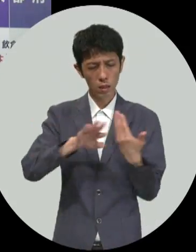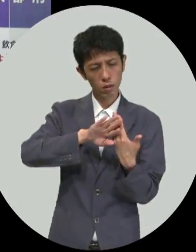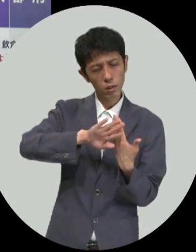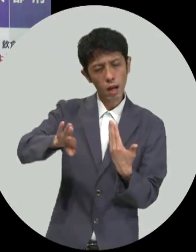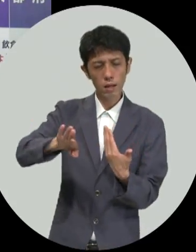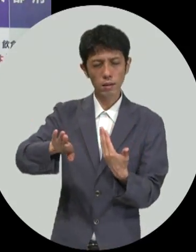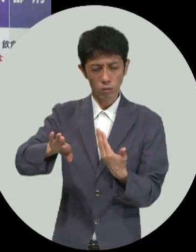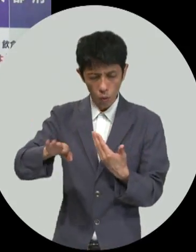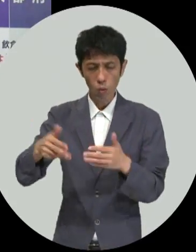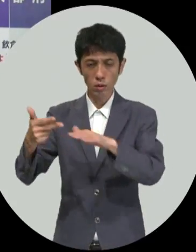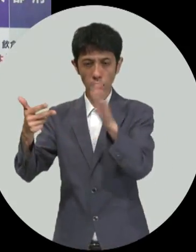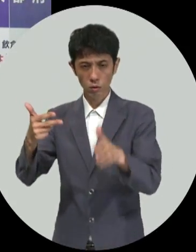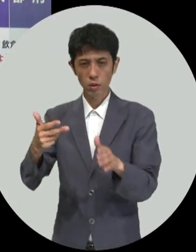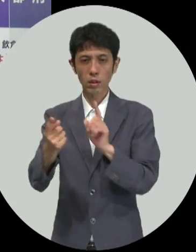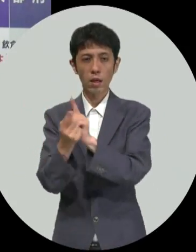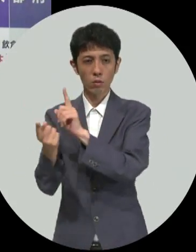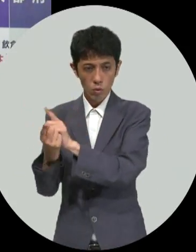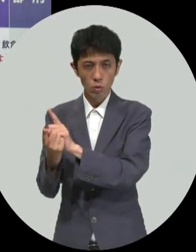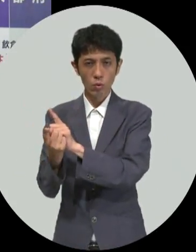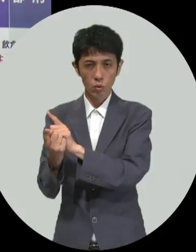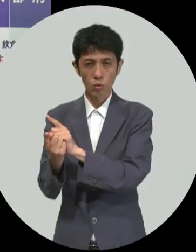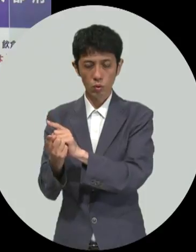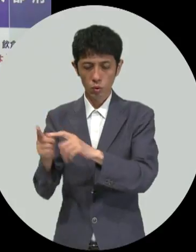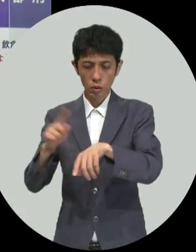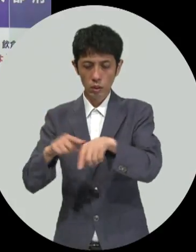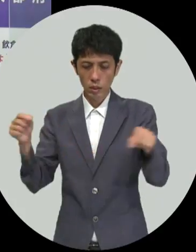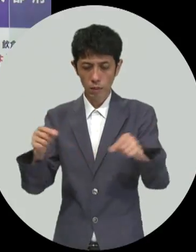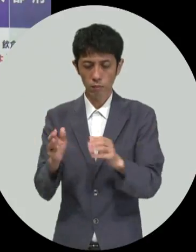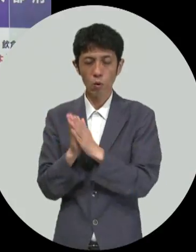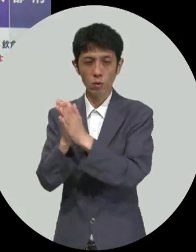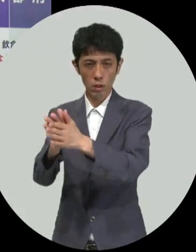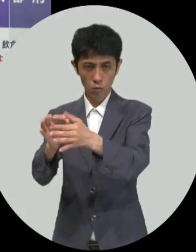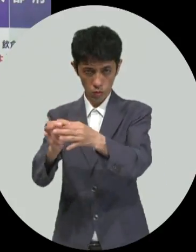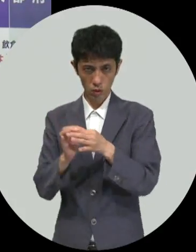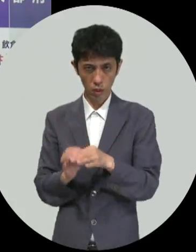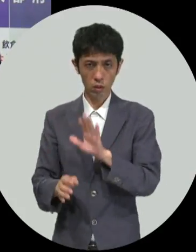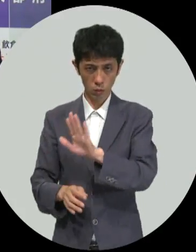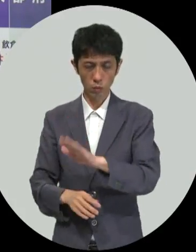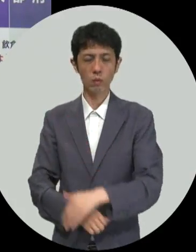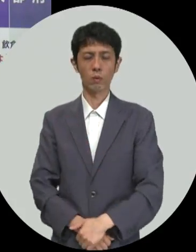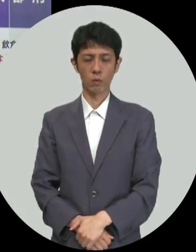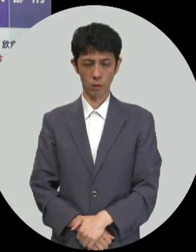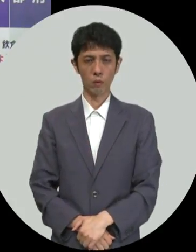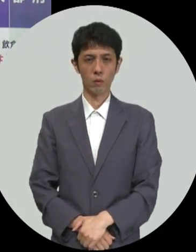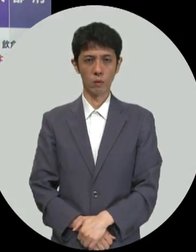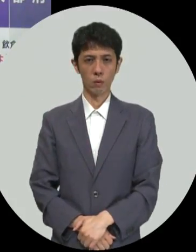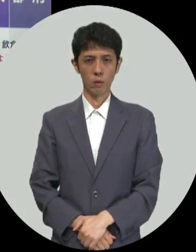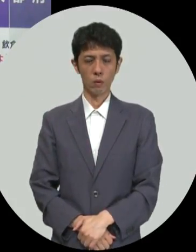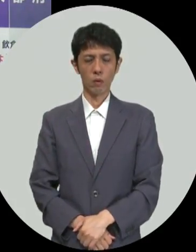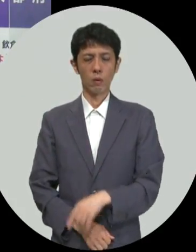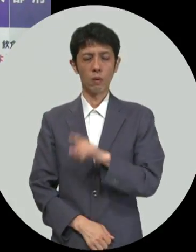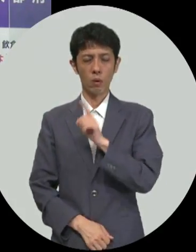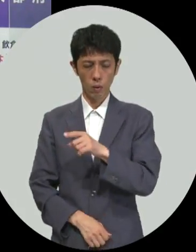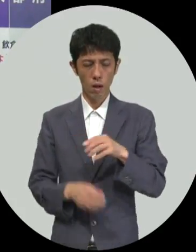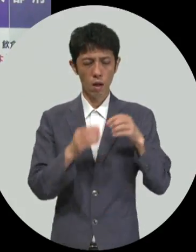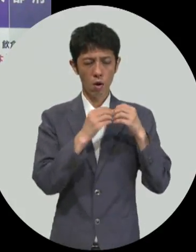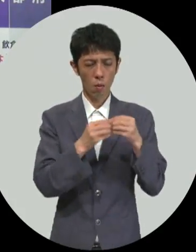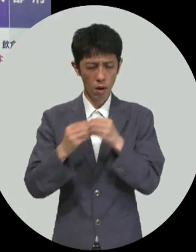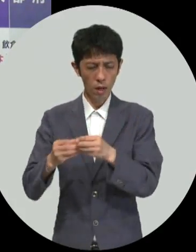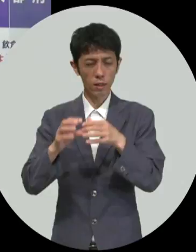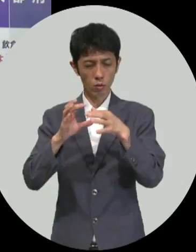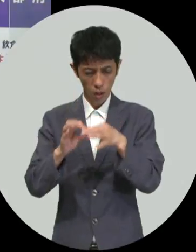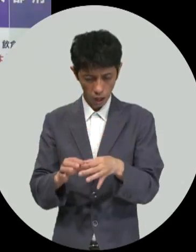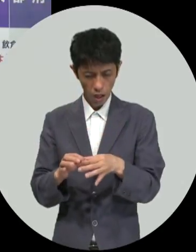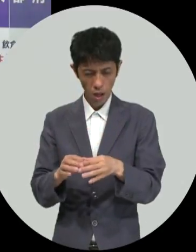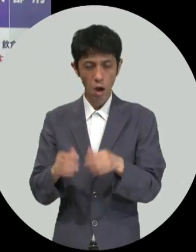対しますの施設に対します、時短要請についてでございます。でこれについても当然かなり細かいのでホームページ